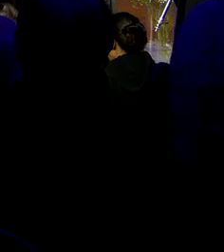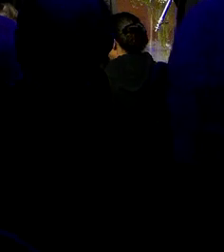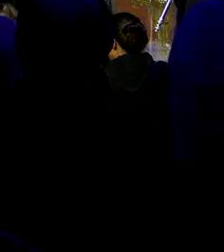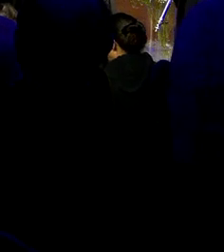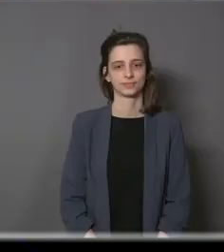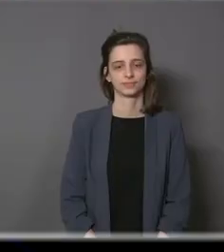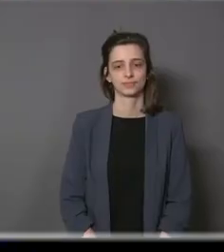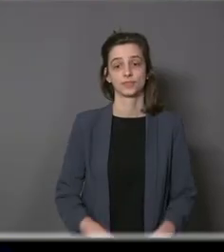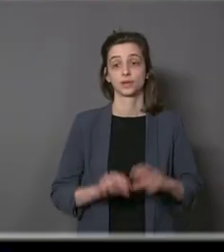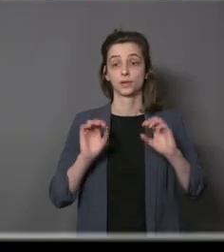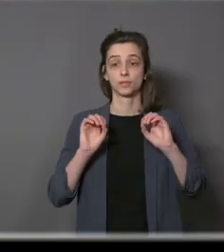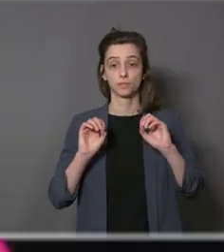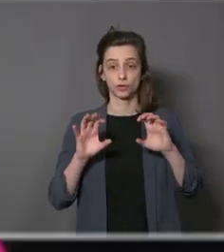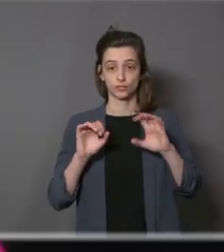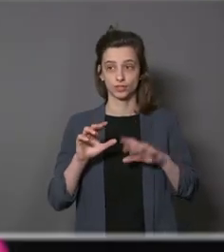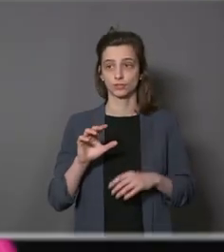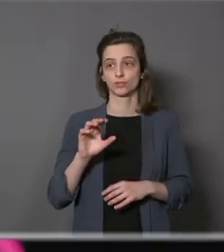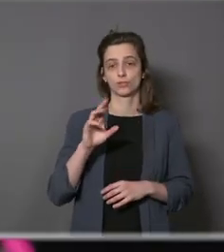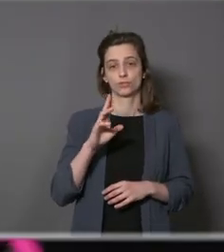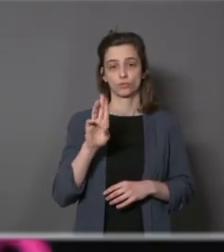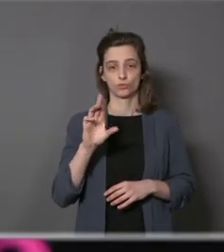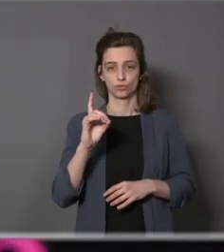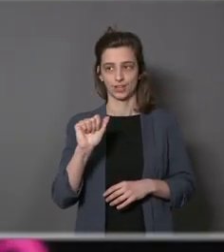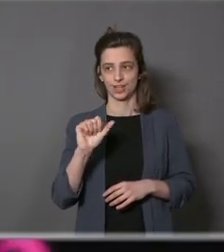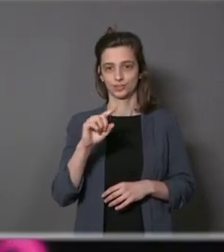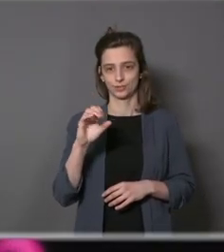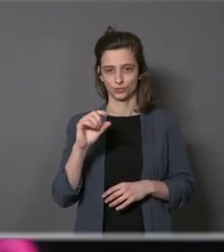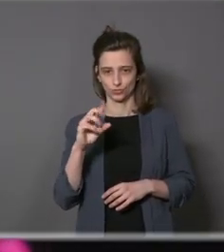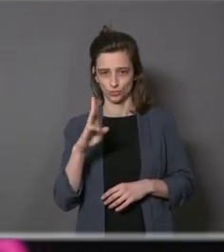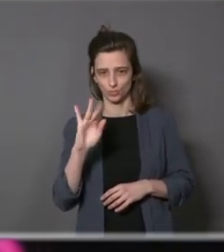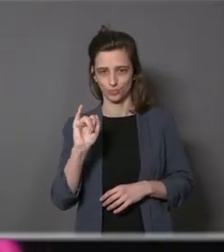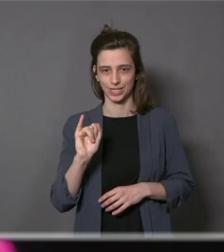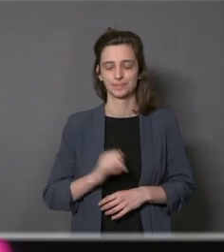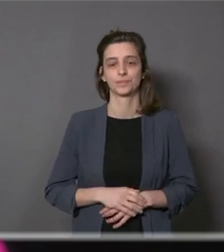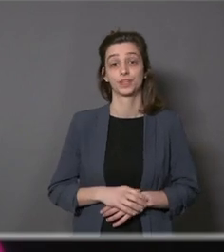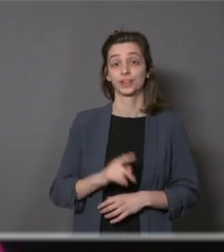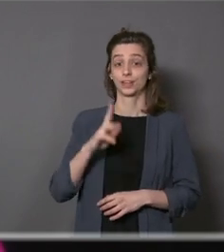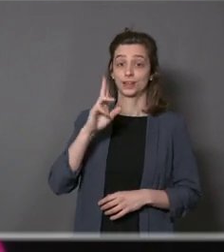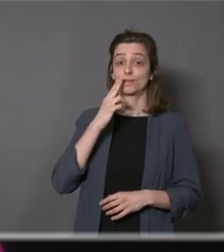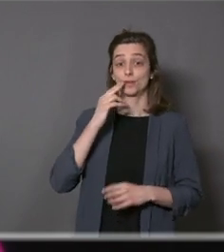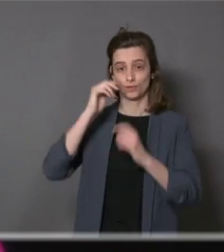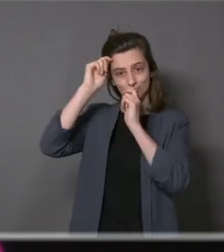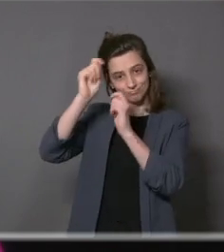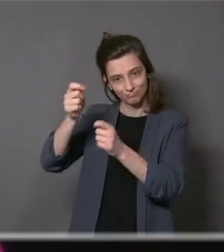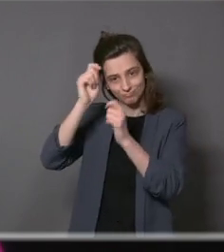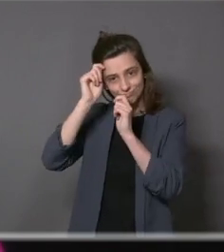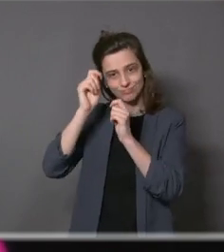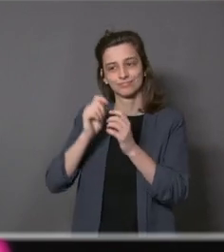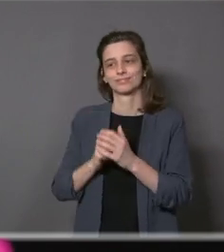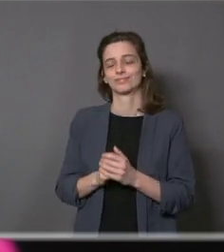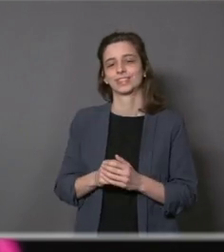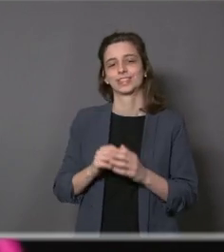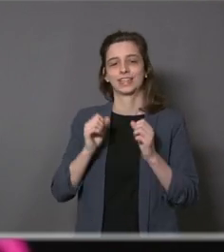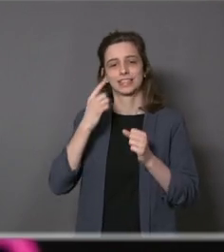Professor Huda Zoghbi, KU Leuven is honoring you for your discovery that mutations in the MECP2